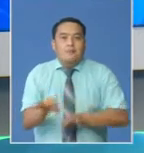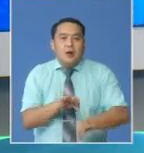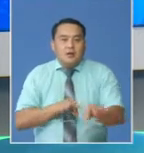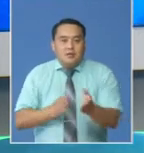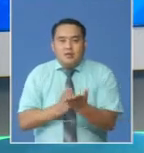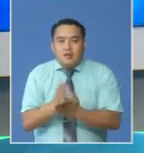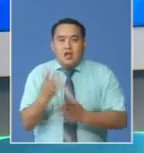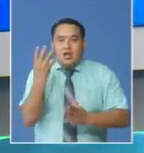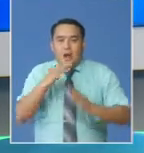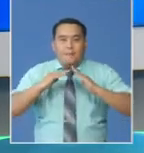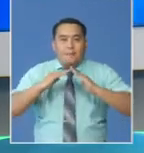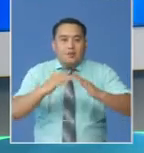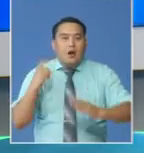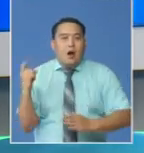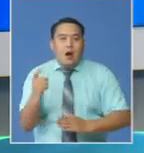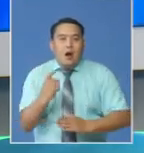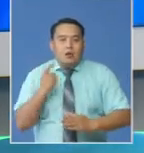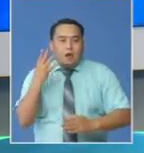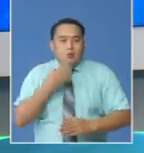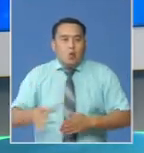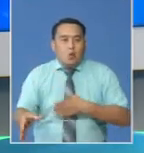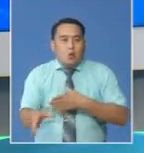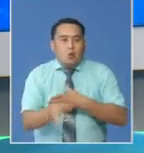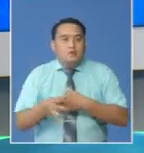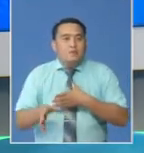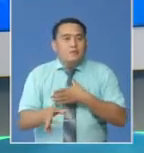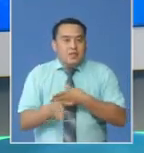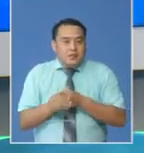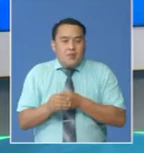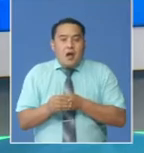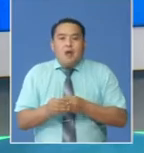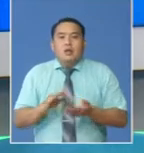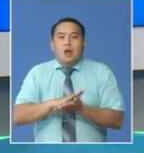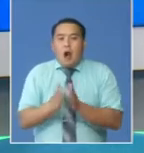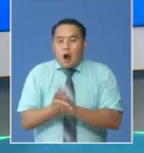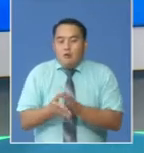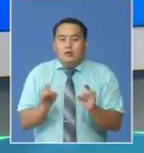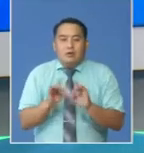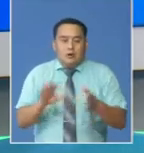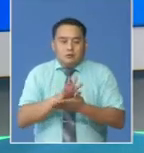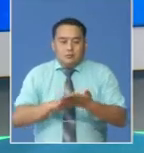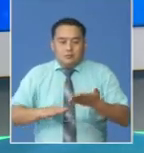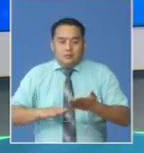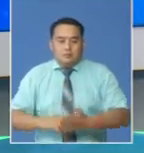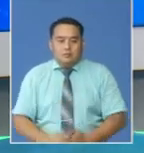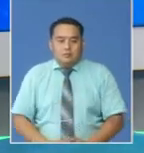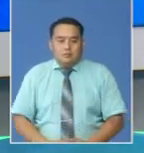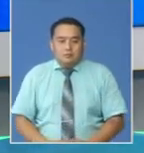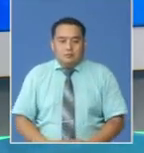проектов в сфере тепличного хозяйства с аграриями Алматинской области. О чем договорились стороны, расскажет Наталья